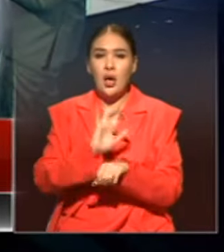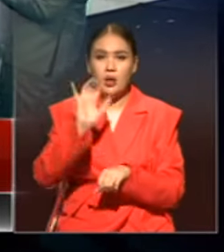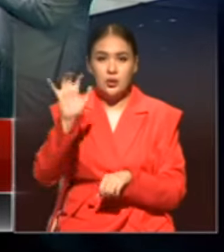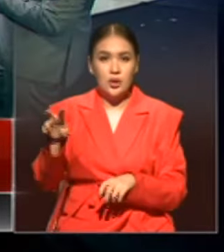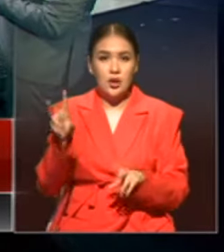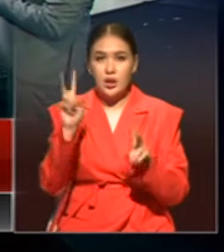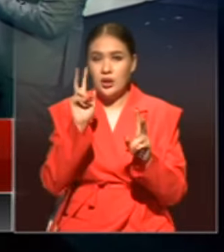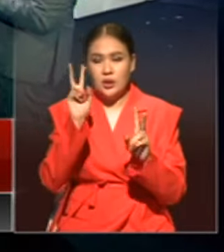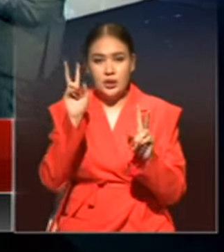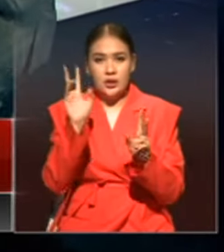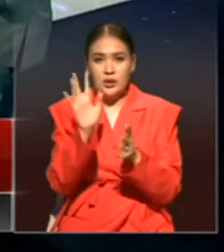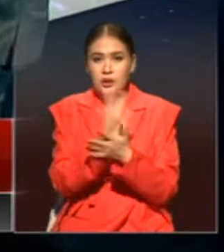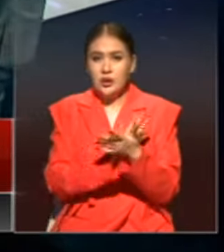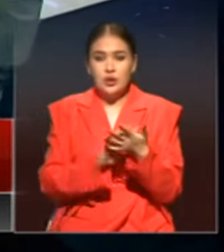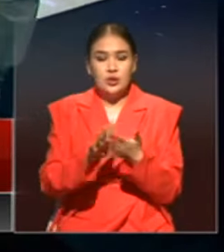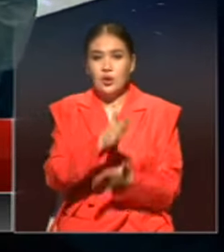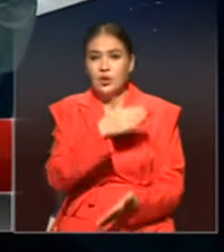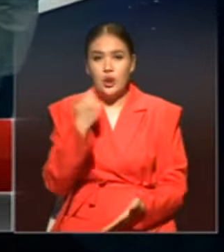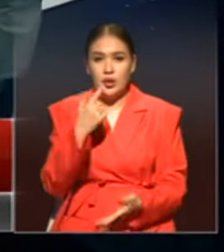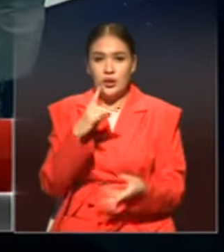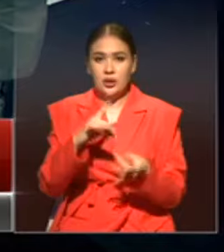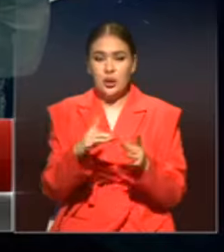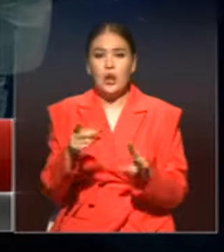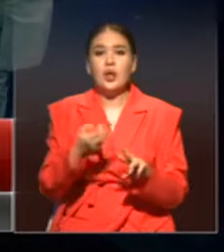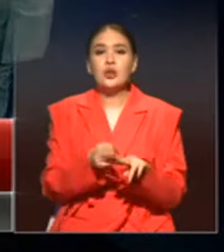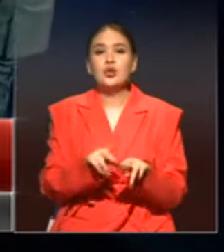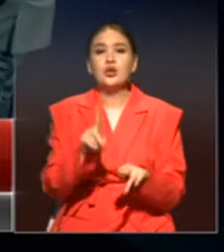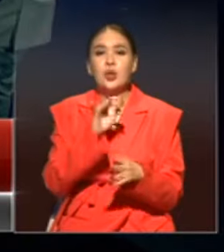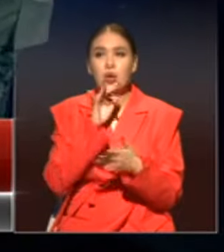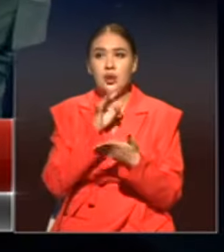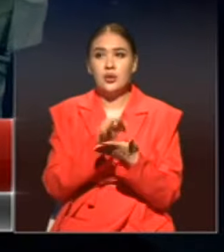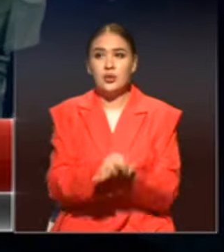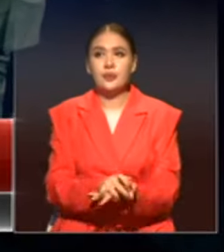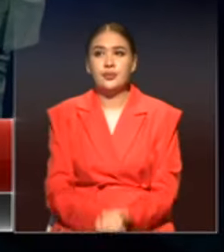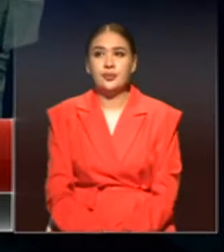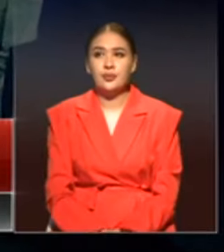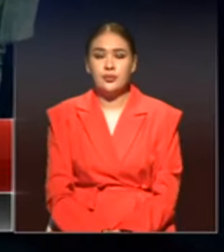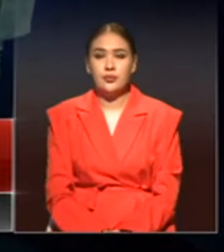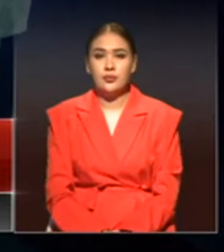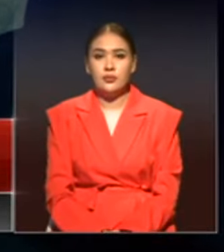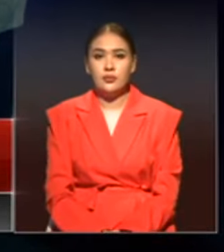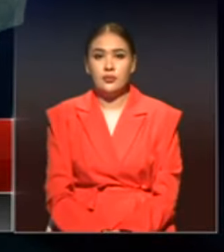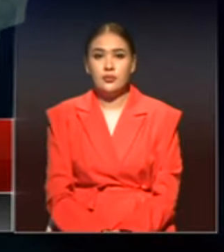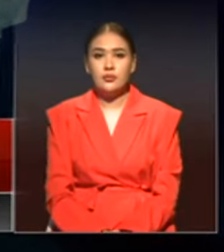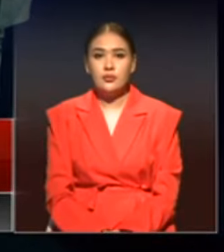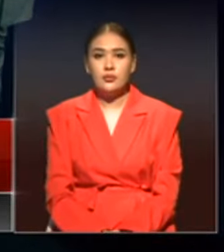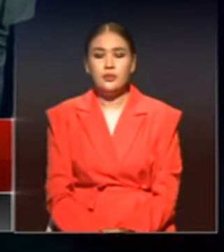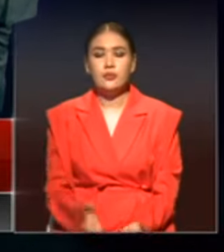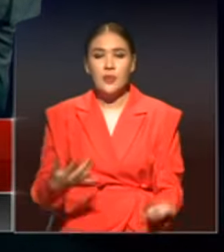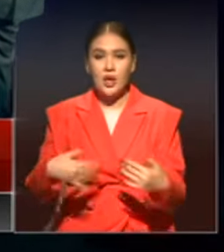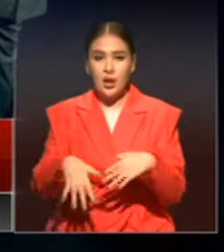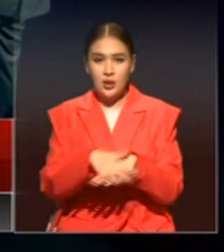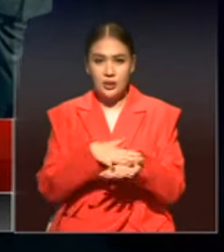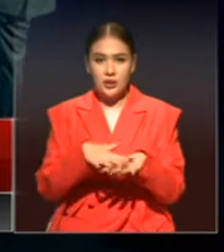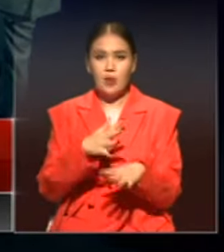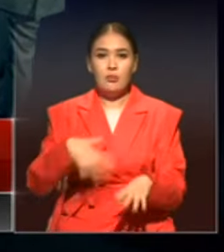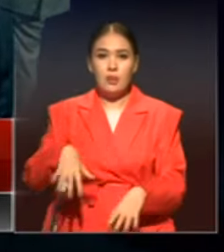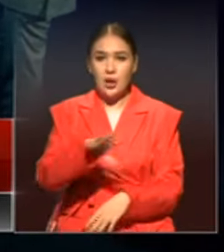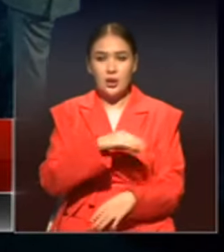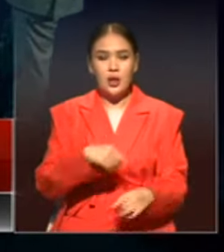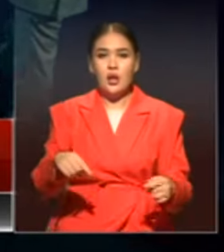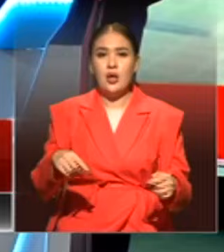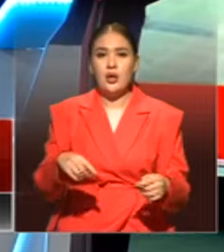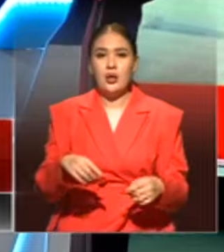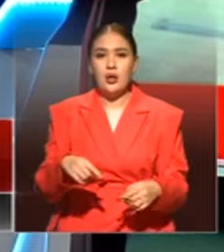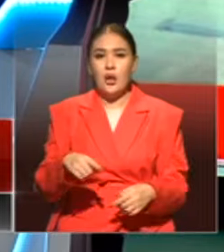еш жерде жоқ дейді. Ал бұған не дейсіздер? Бұл жерде халық сана шашылмаған дегенде енді барлық халыққа бірдей топырақ шашуға